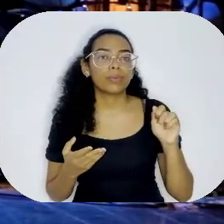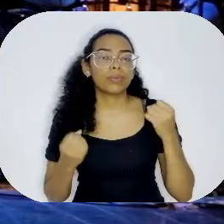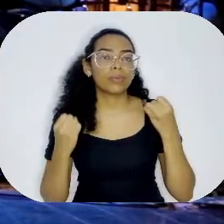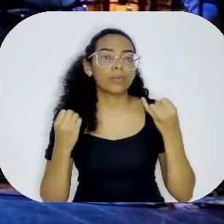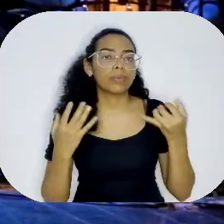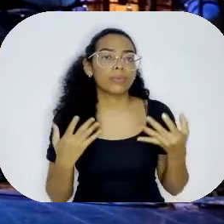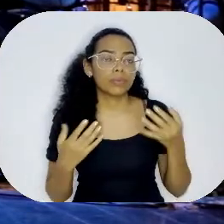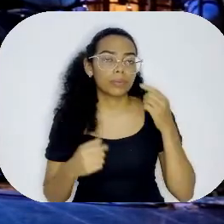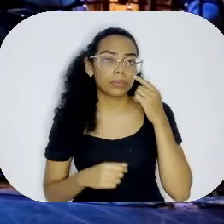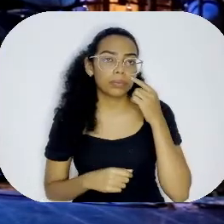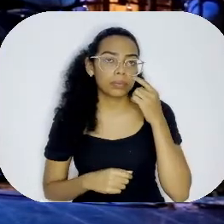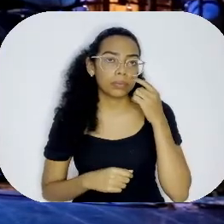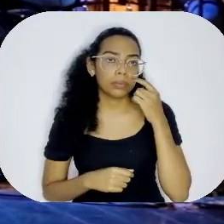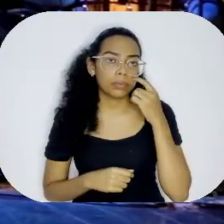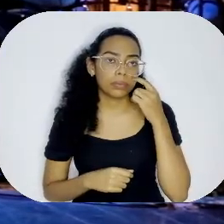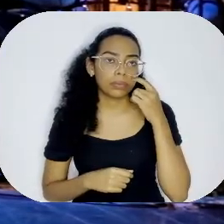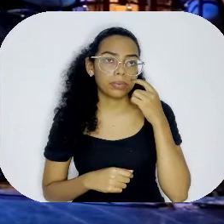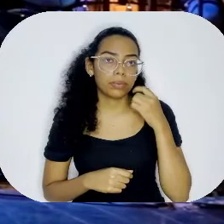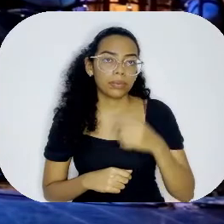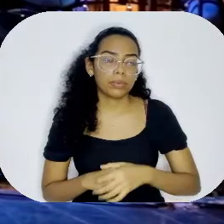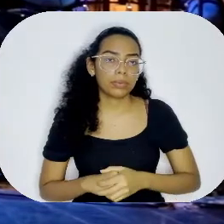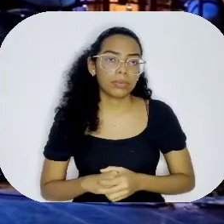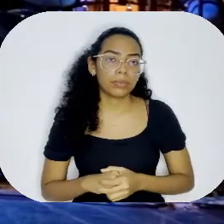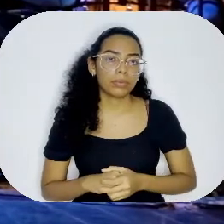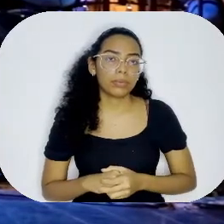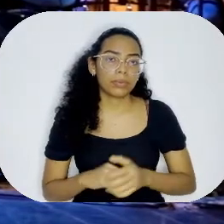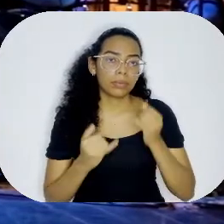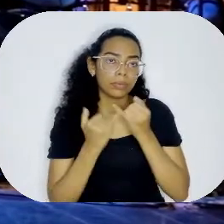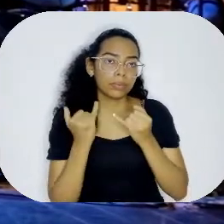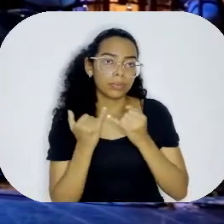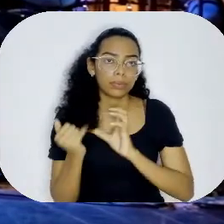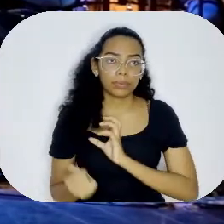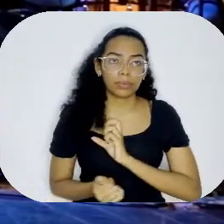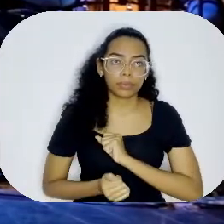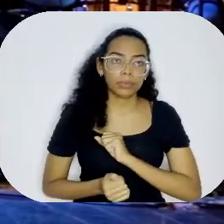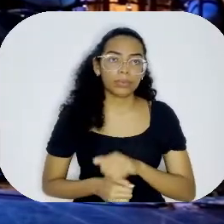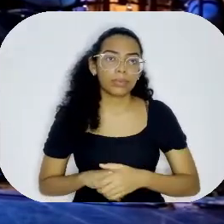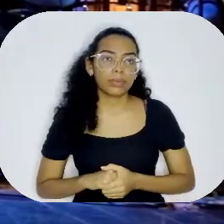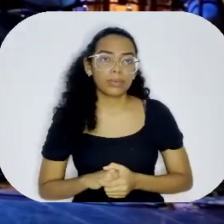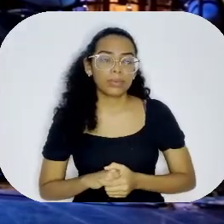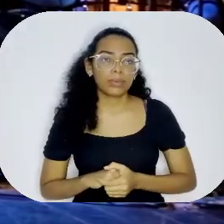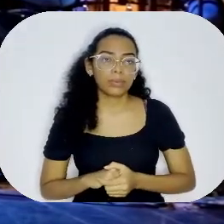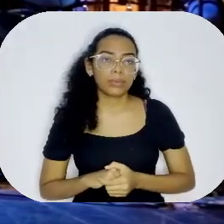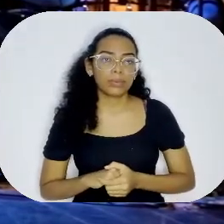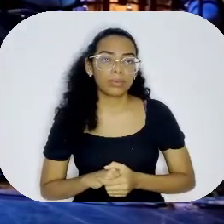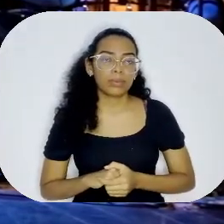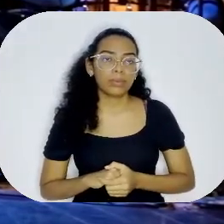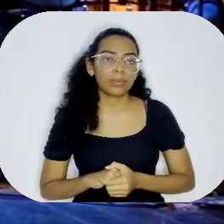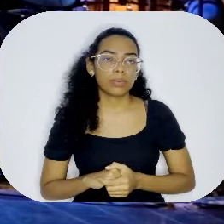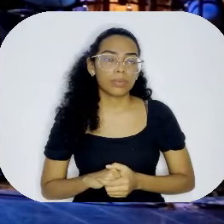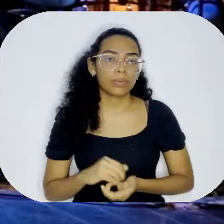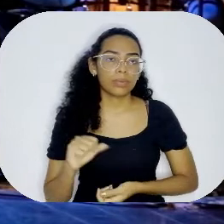sola, explicação, sola. Sola, similar, amor.